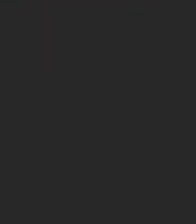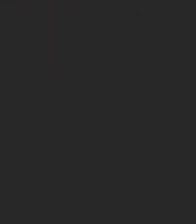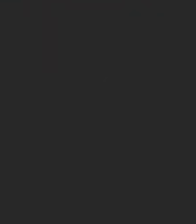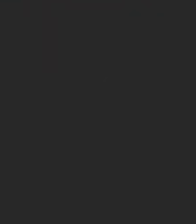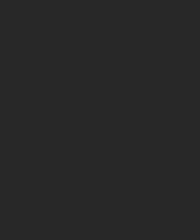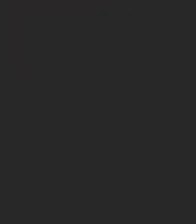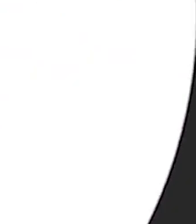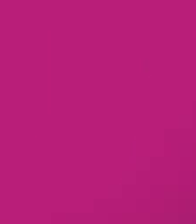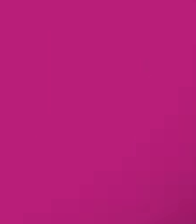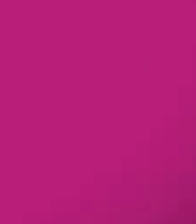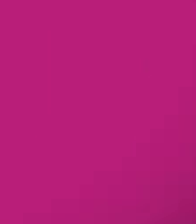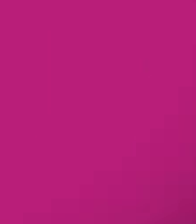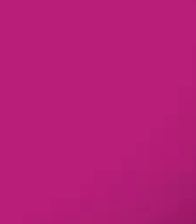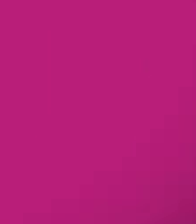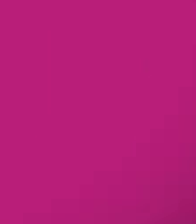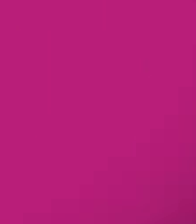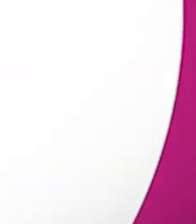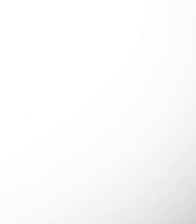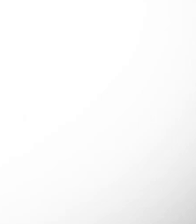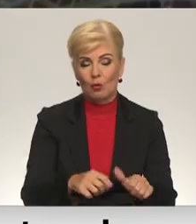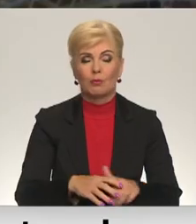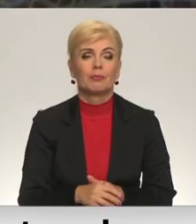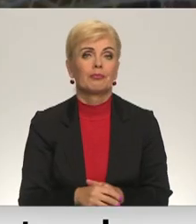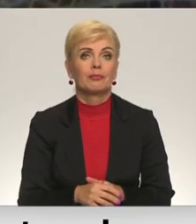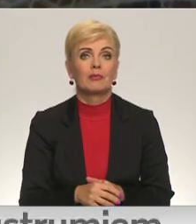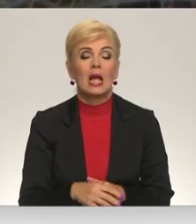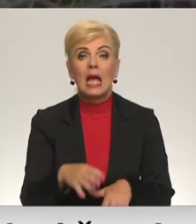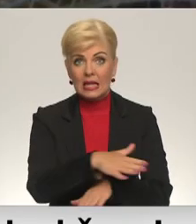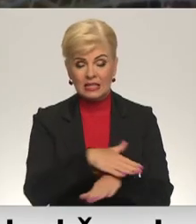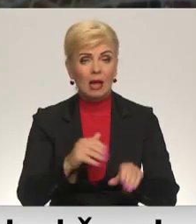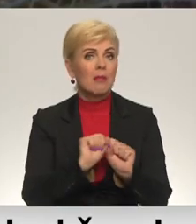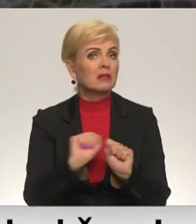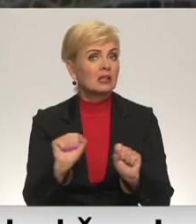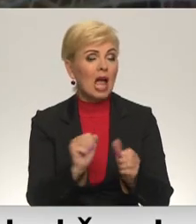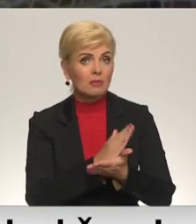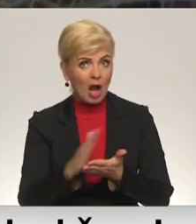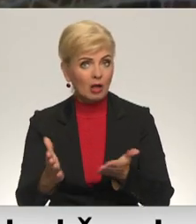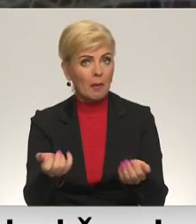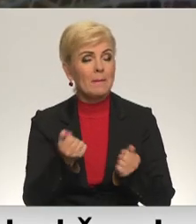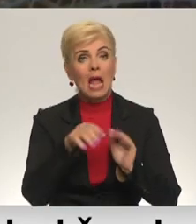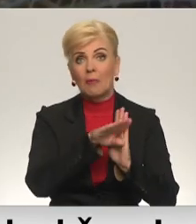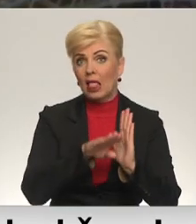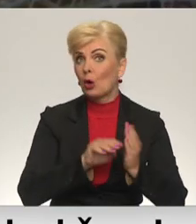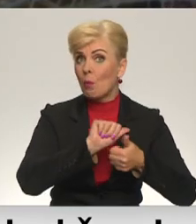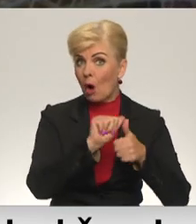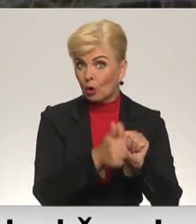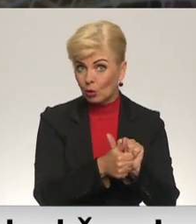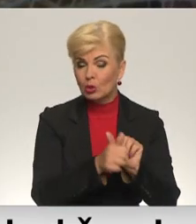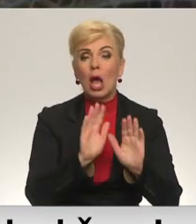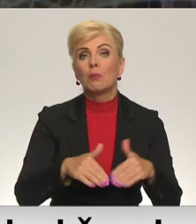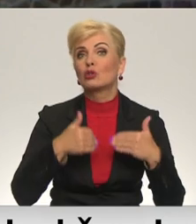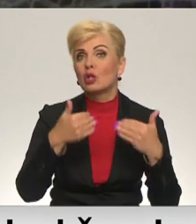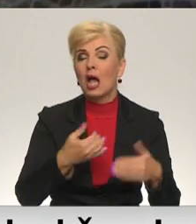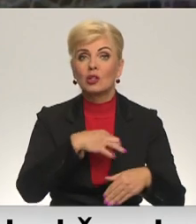Re! Viss ēters ir te! Saeima šodien steidzamības kārtā pieņēma likuma grozījumus, ar kuriem tiks